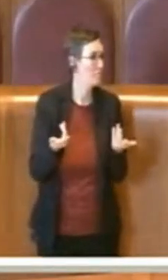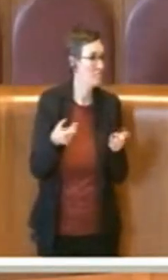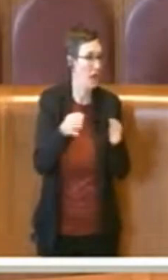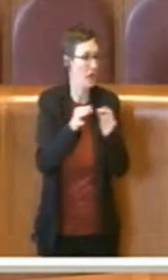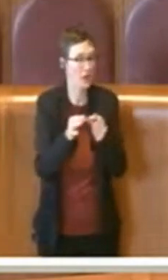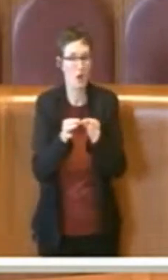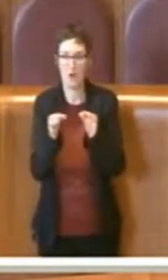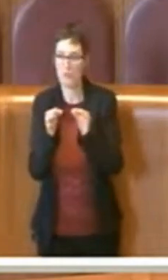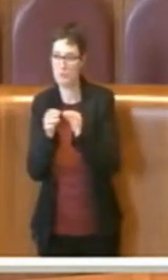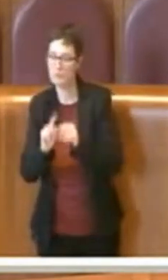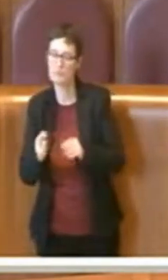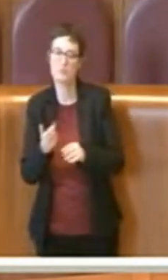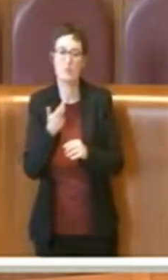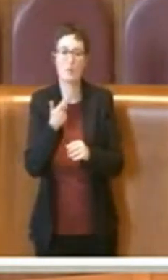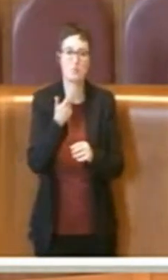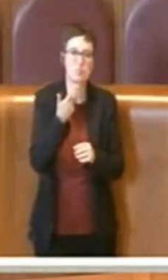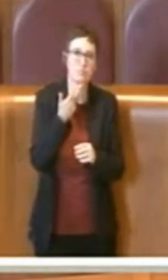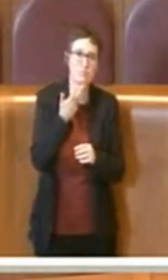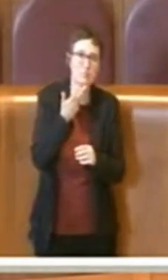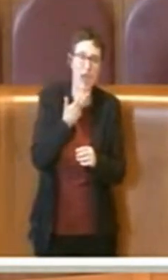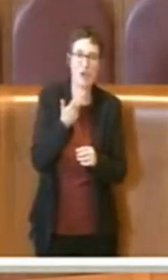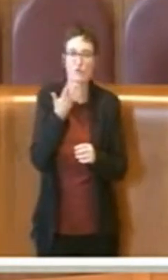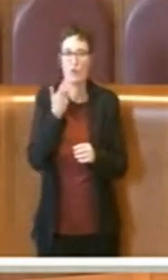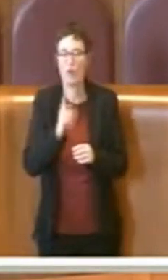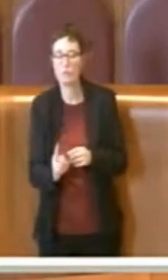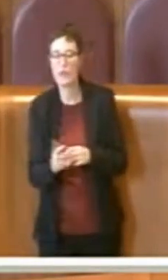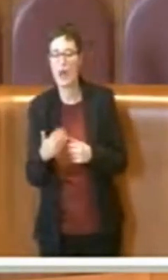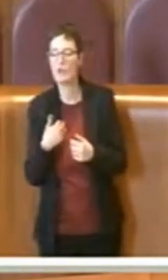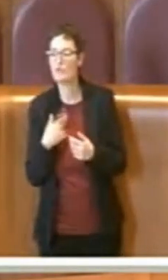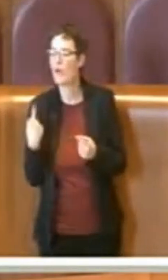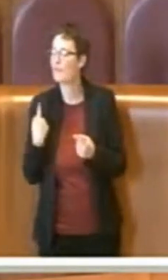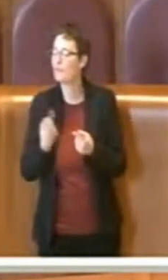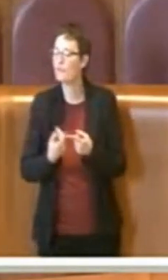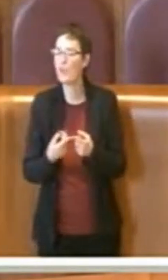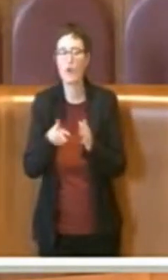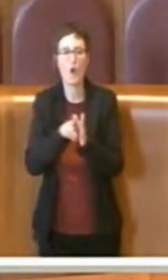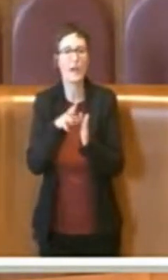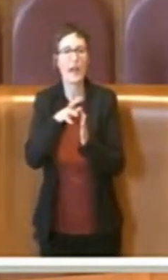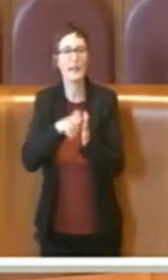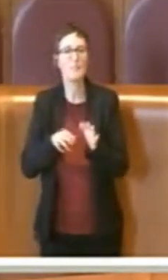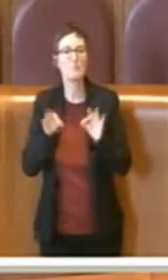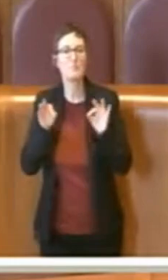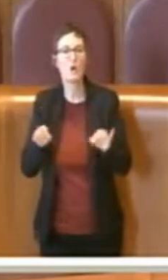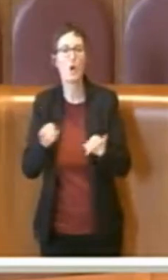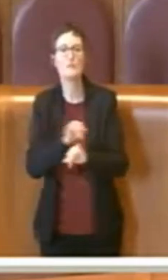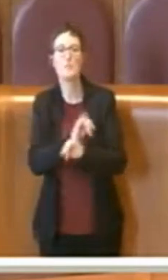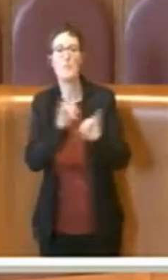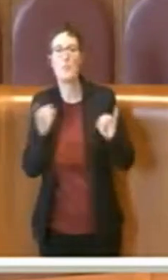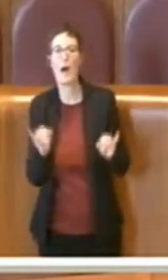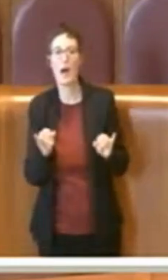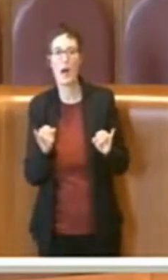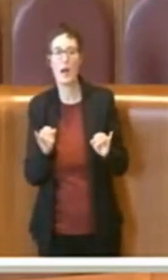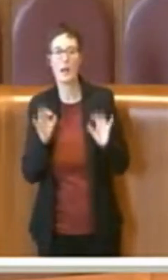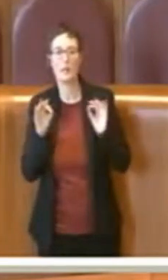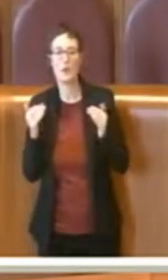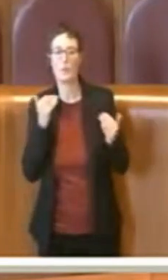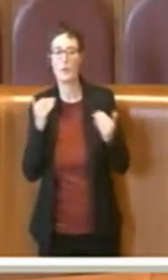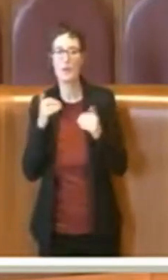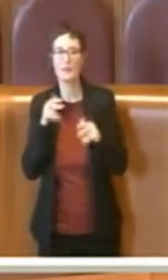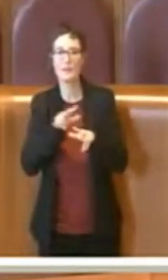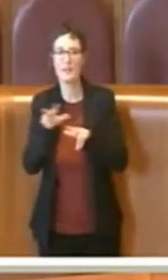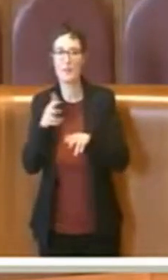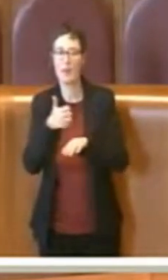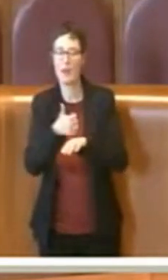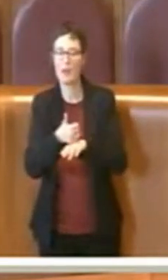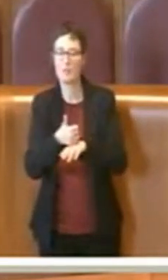apprezzata. Non c'è mai stata una delibera di questo tipo all'interno dell'Assemblea Capitolina, non so se ce ne sono altre